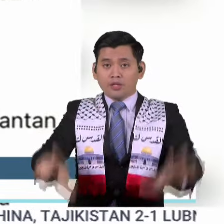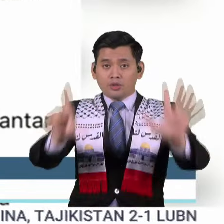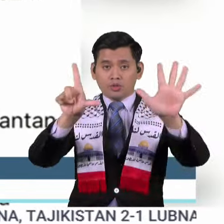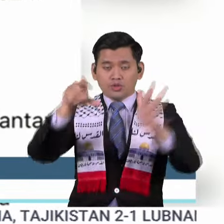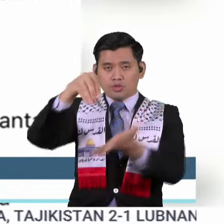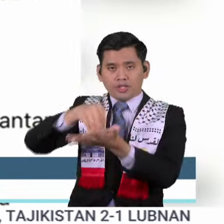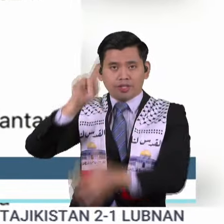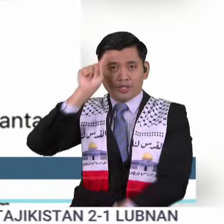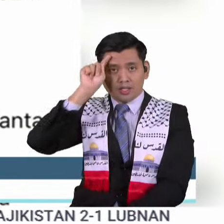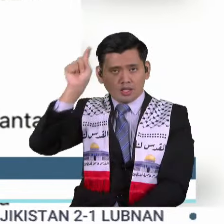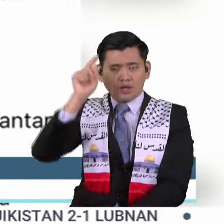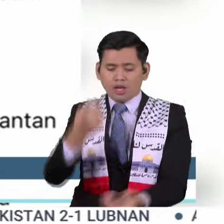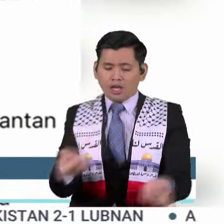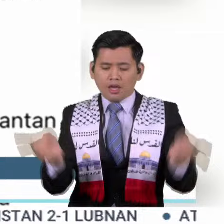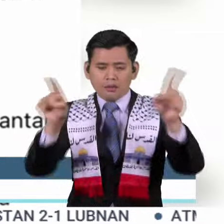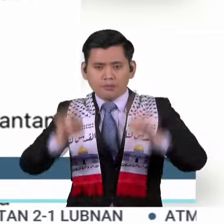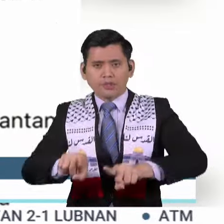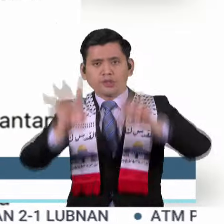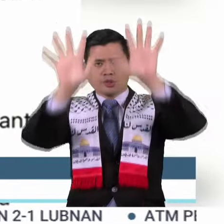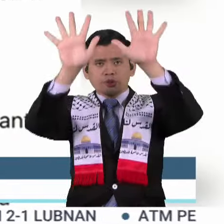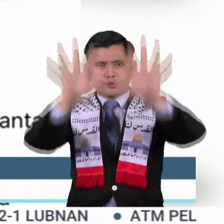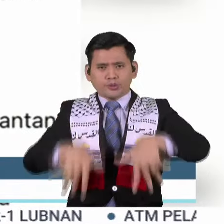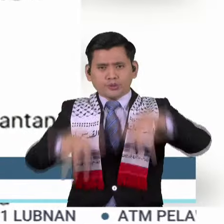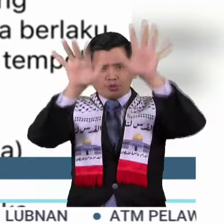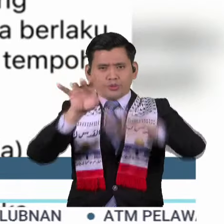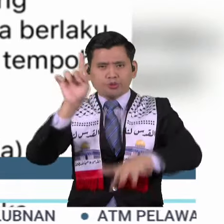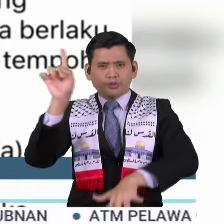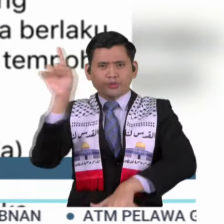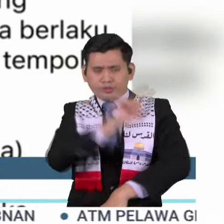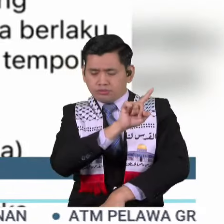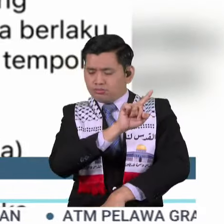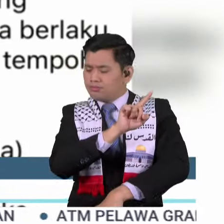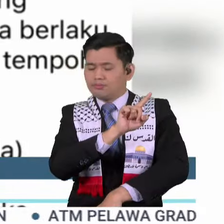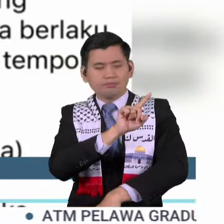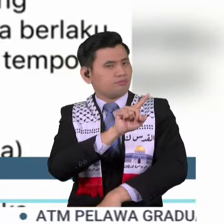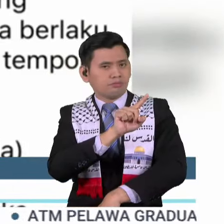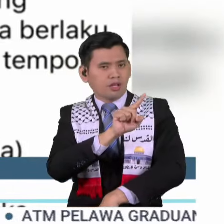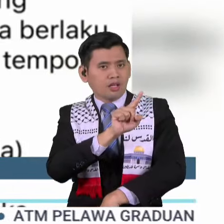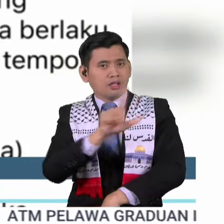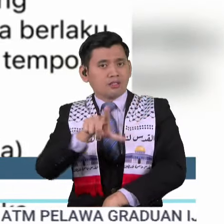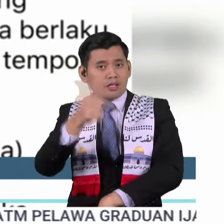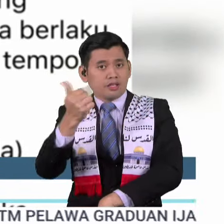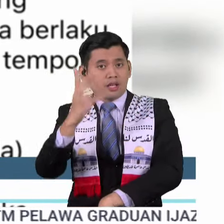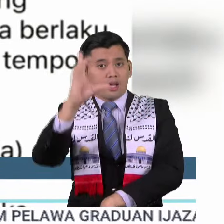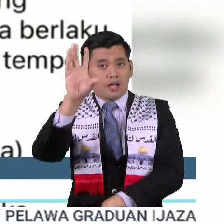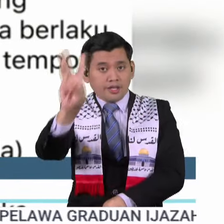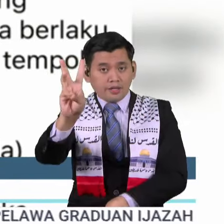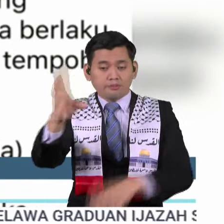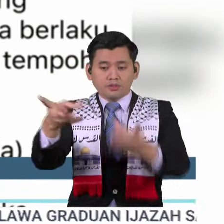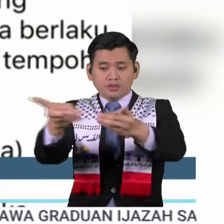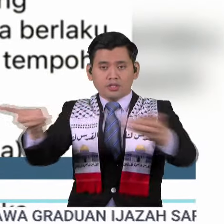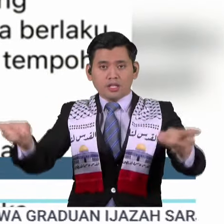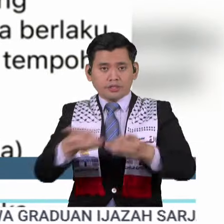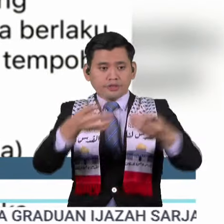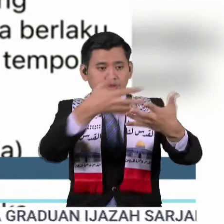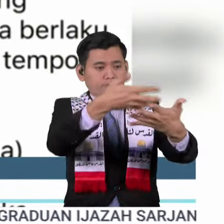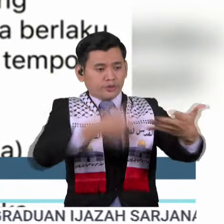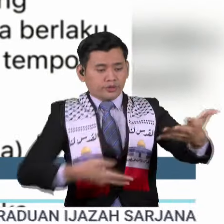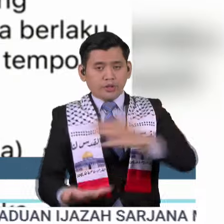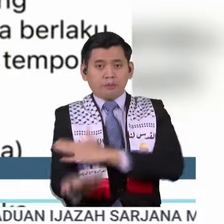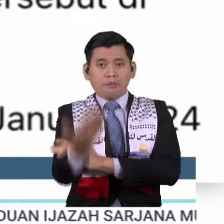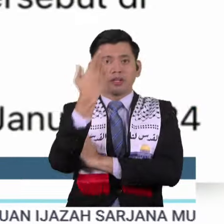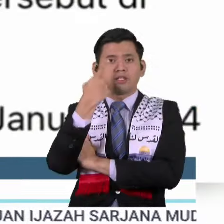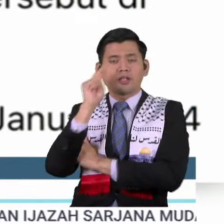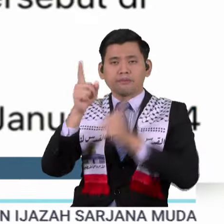Terengganu dijangka mengalami hujan lebat berterusan tahap buruk selain enam daerah lain disenaraikan pagi tadi